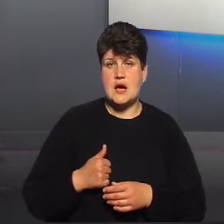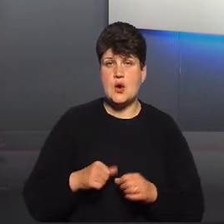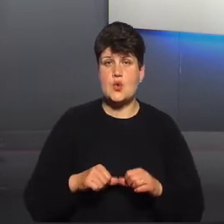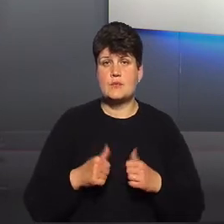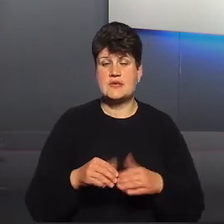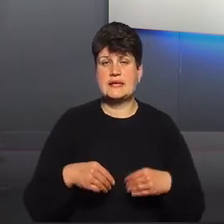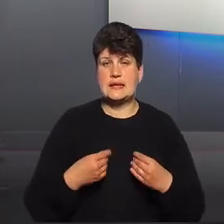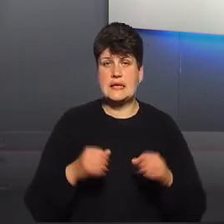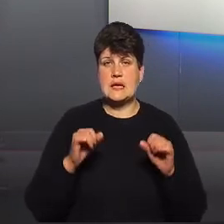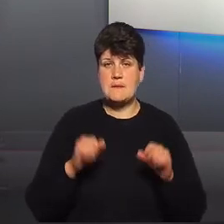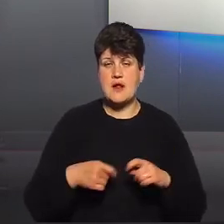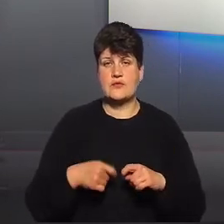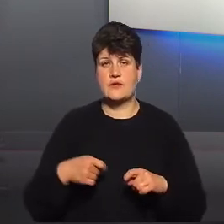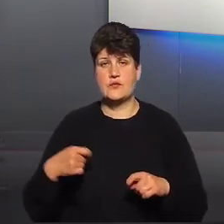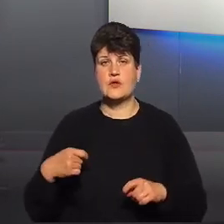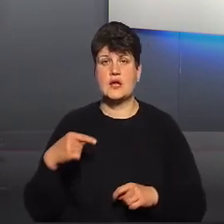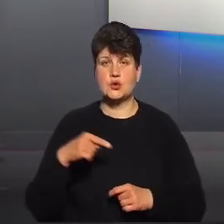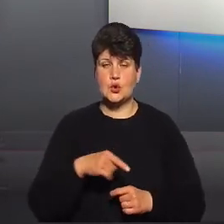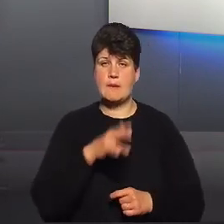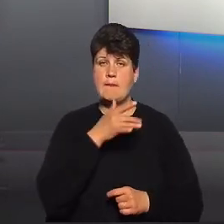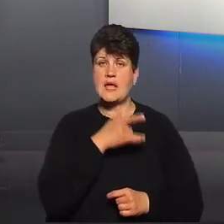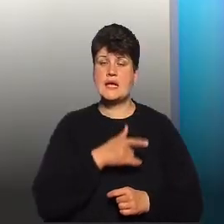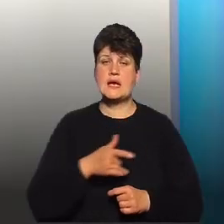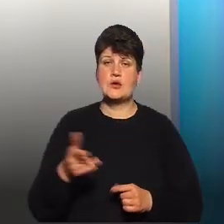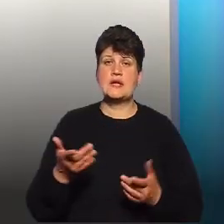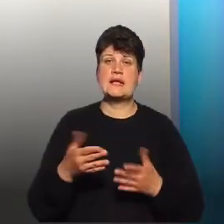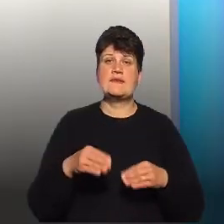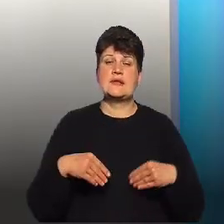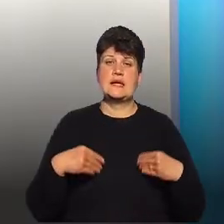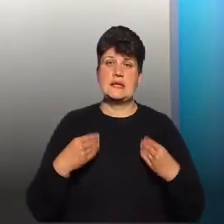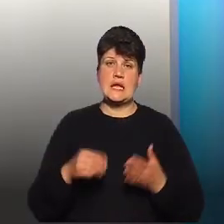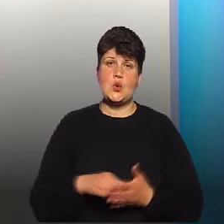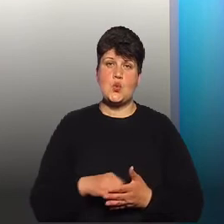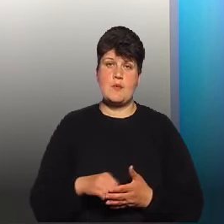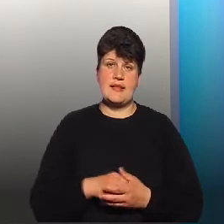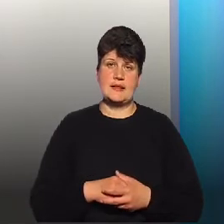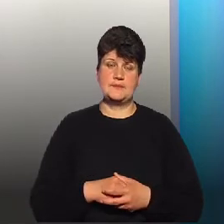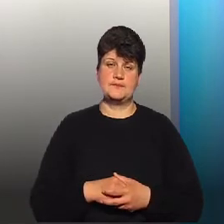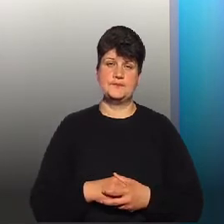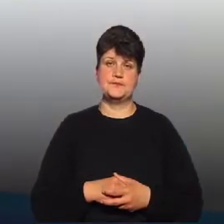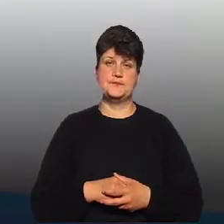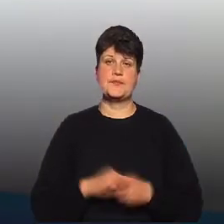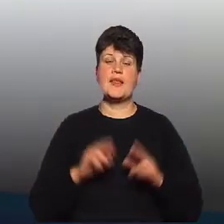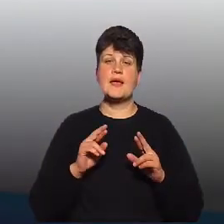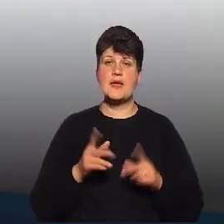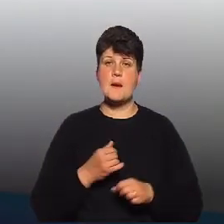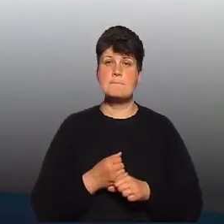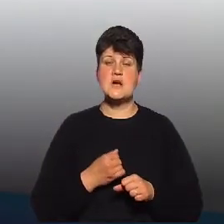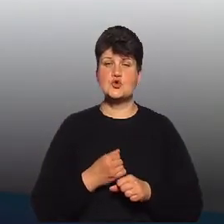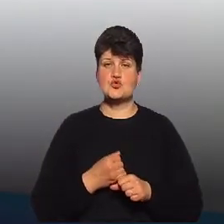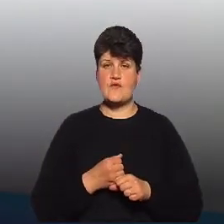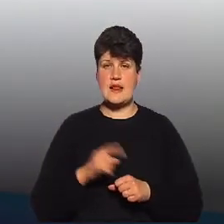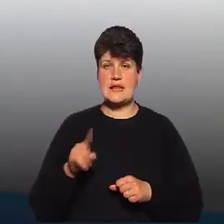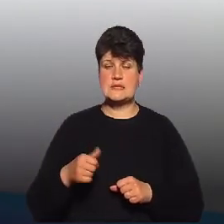на відсрочку на той період, на який він надає ці документи. А як працювали з призовниками, зокрема, як